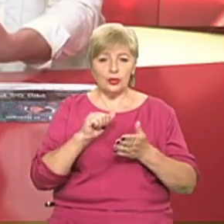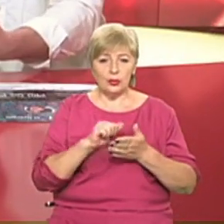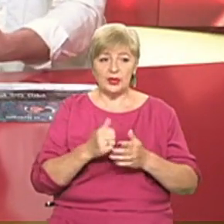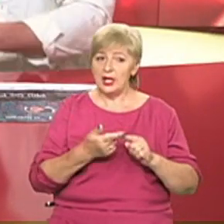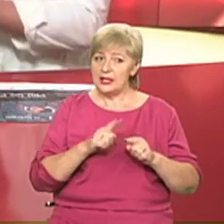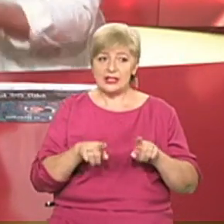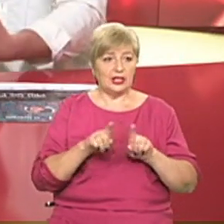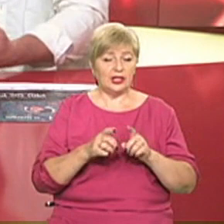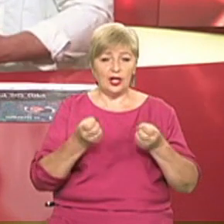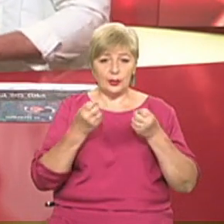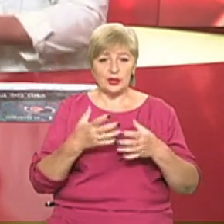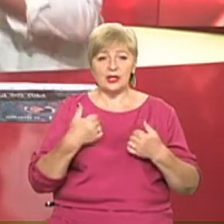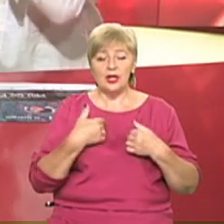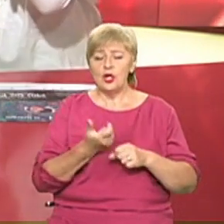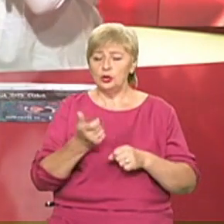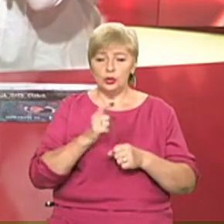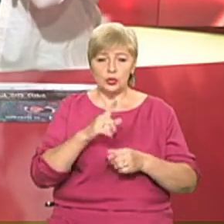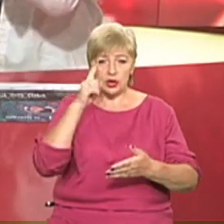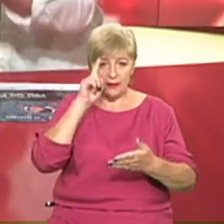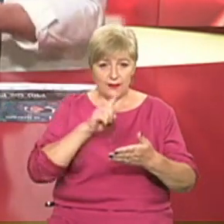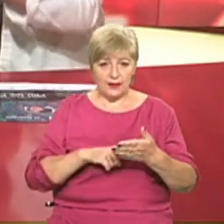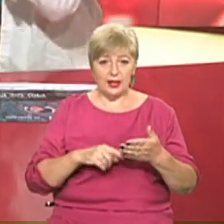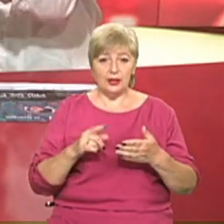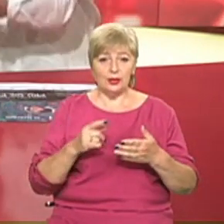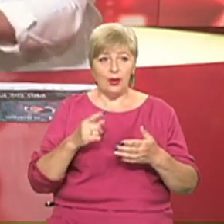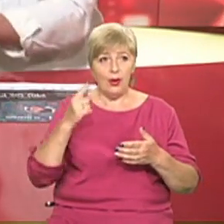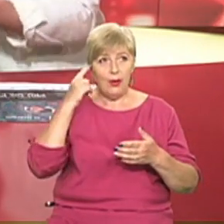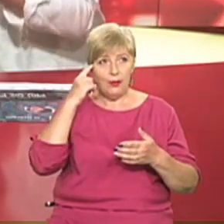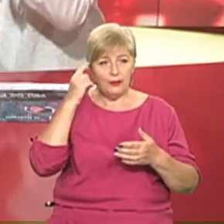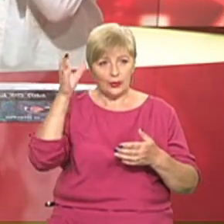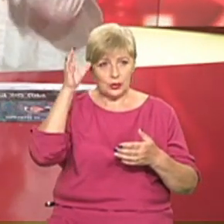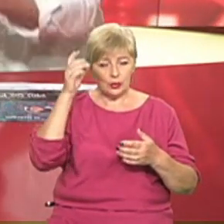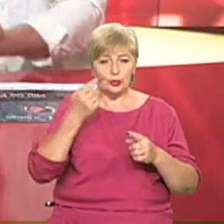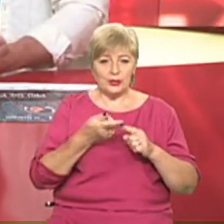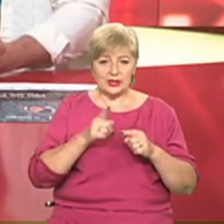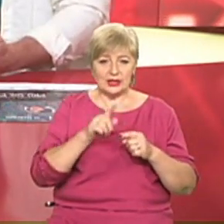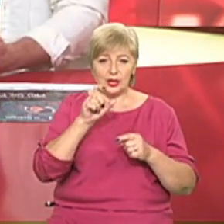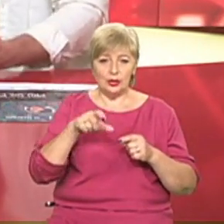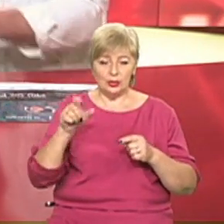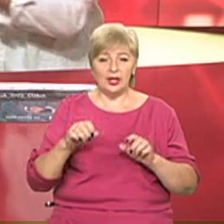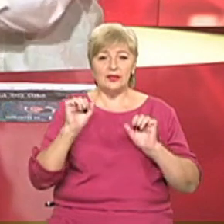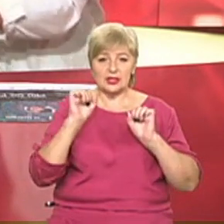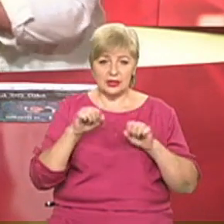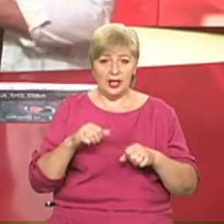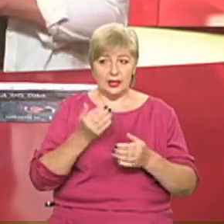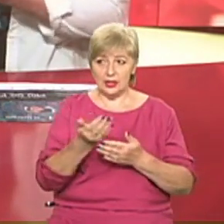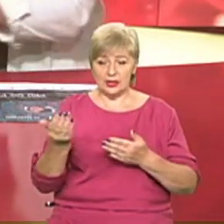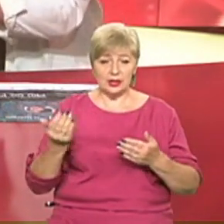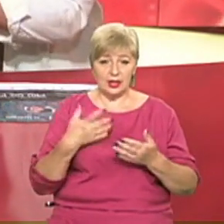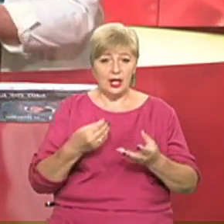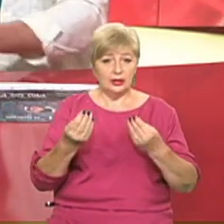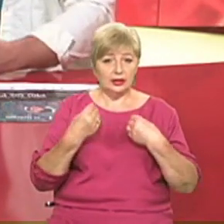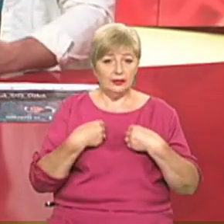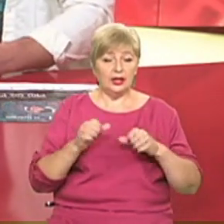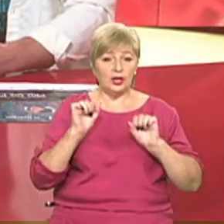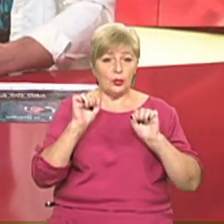не так просто, але дуже вірю в розумність цих людей, в здатність їх